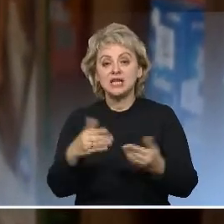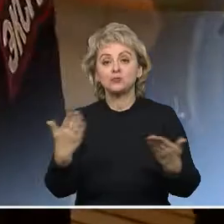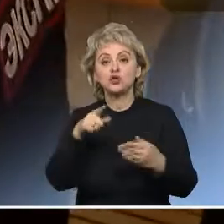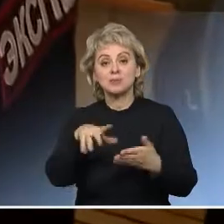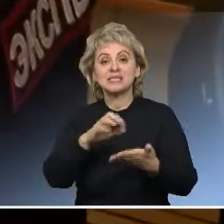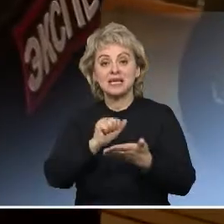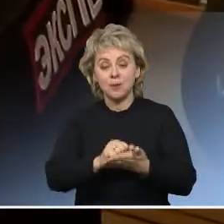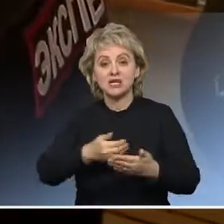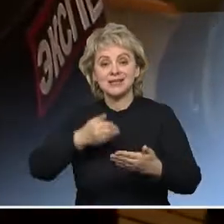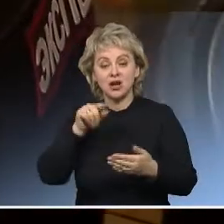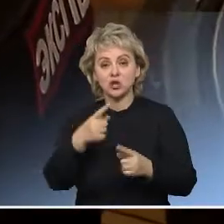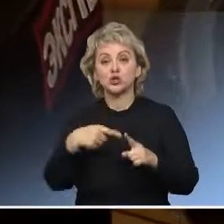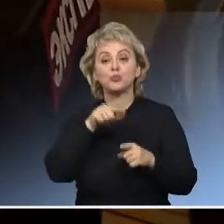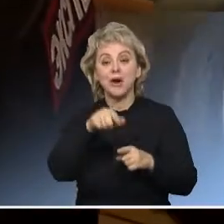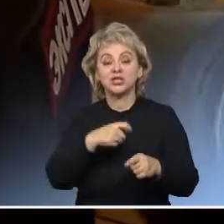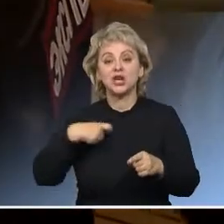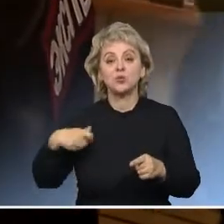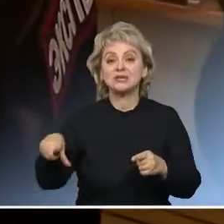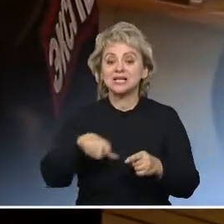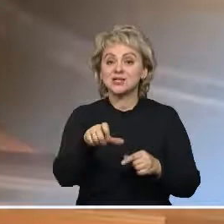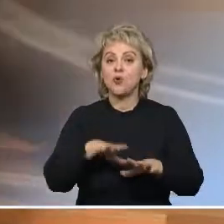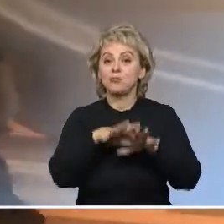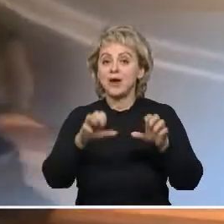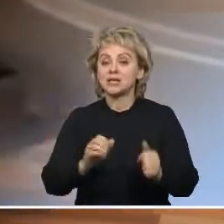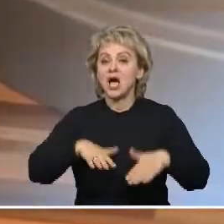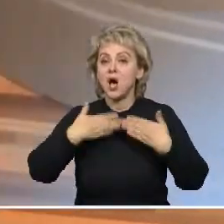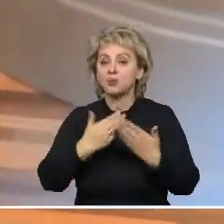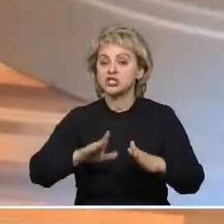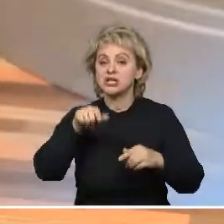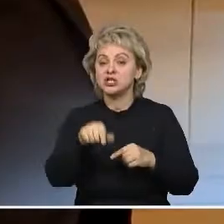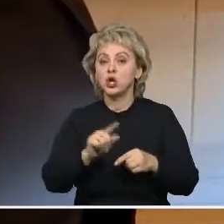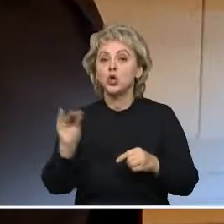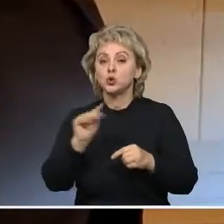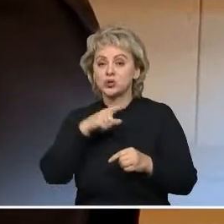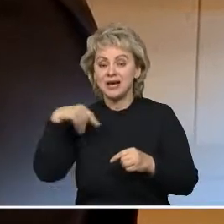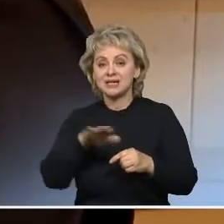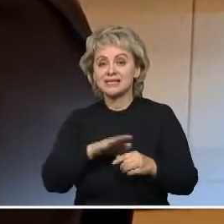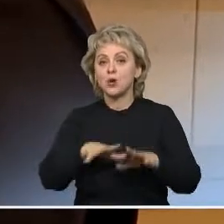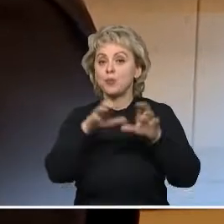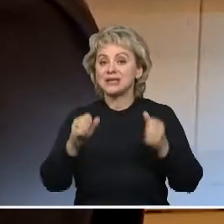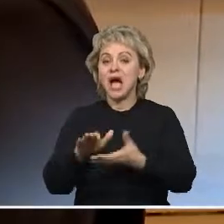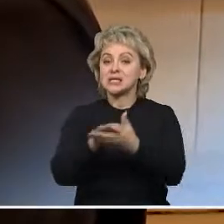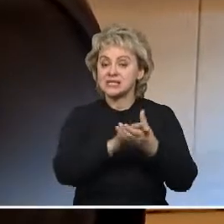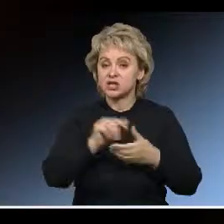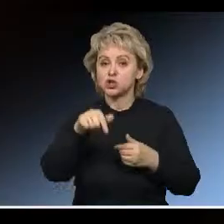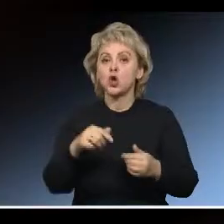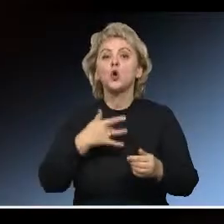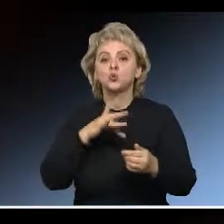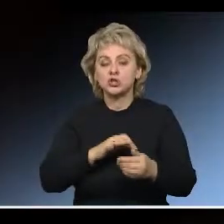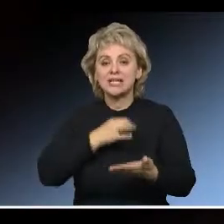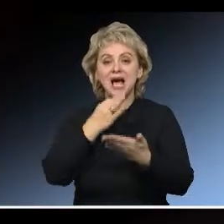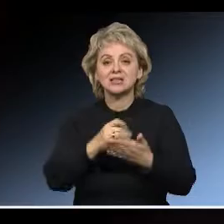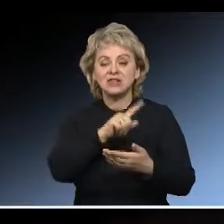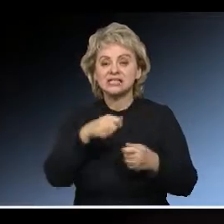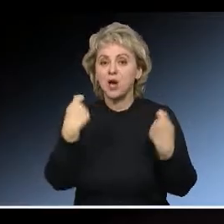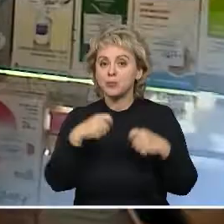они занимаются. Поэтому депутаты Донского парламента обратились с инициативой к Южно-Российской парламентской ассоциации ужесточить